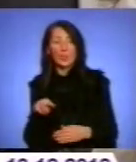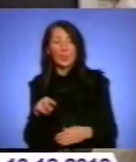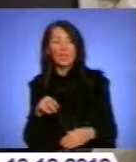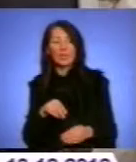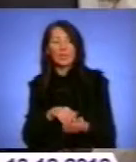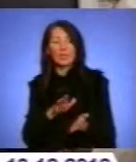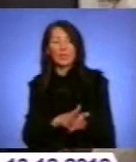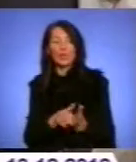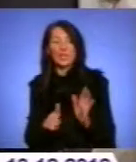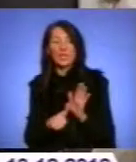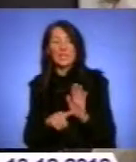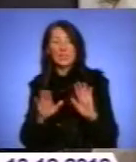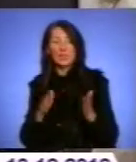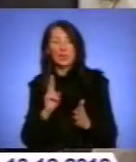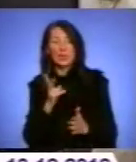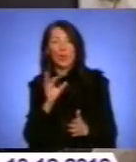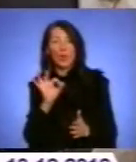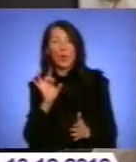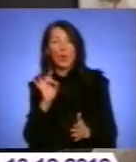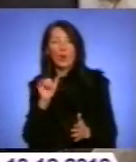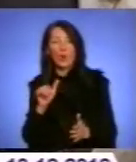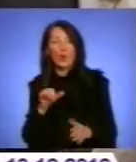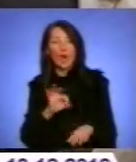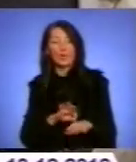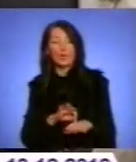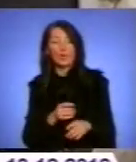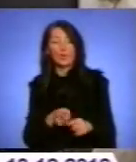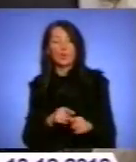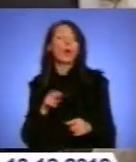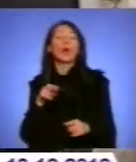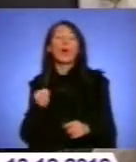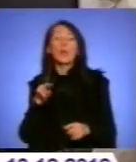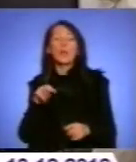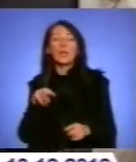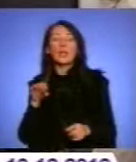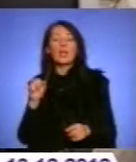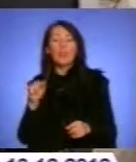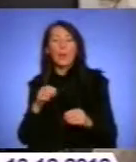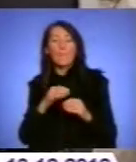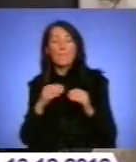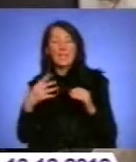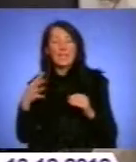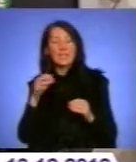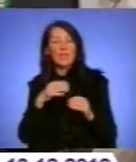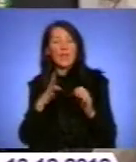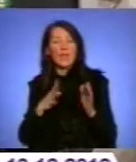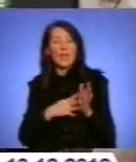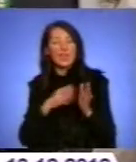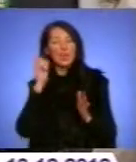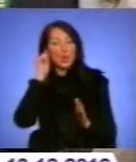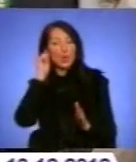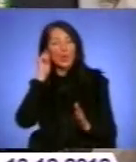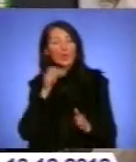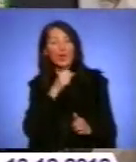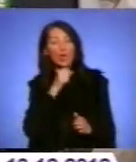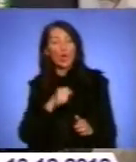зареєстровано 6 випадків кору. Хворіють в основному це підлітки 15-19 років, дорослі і